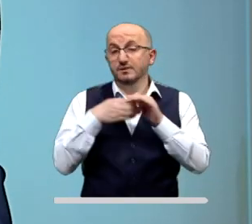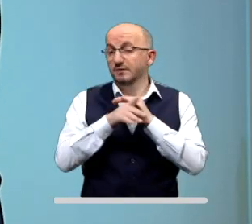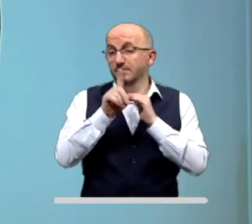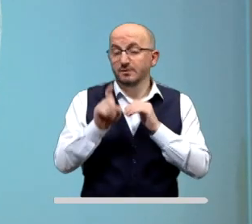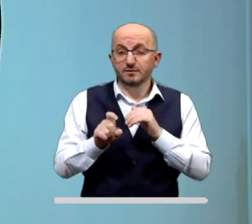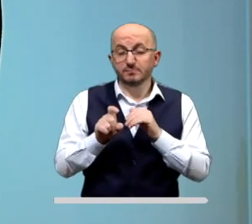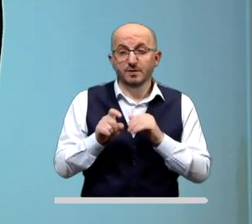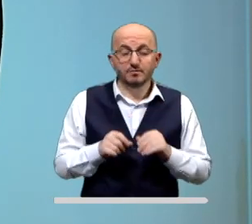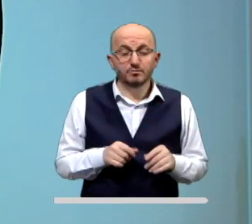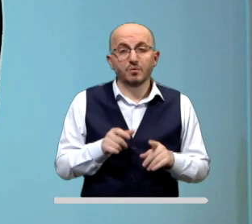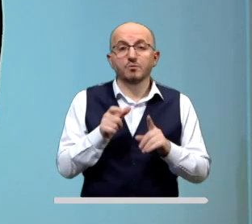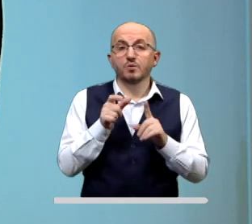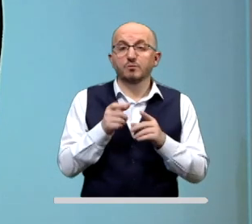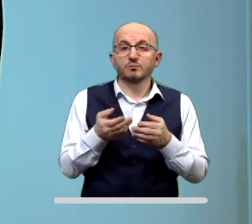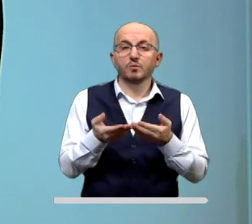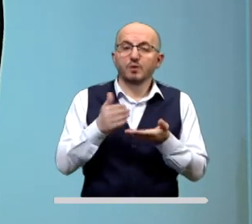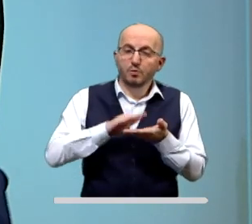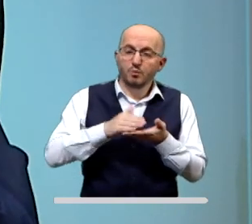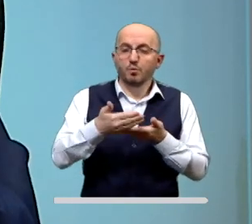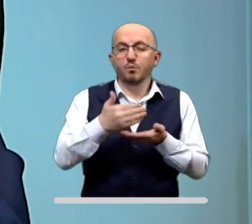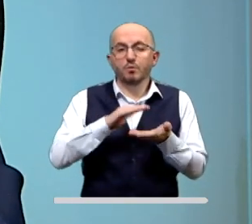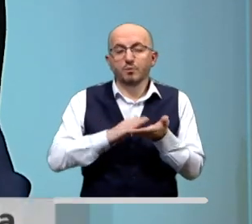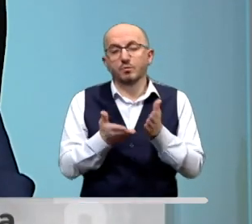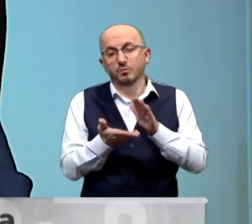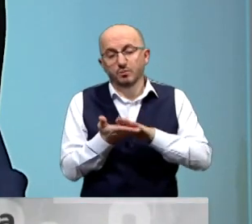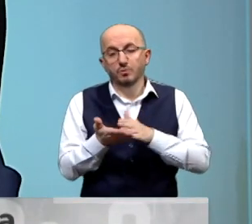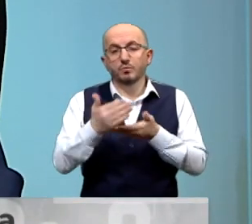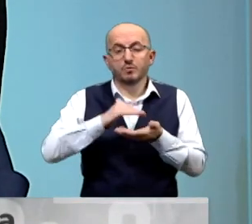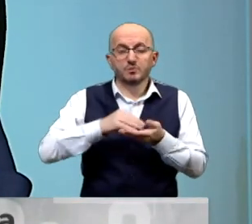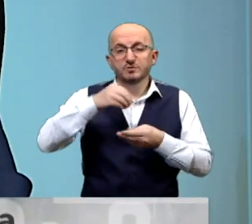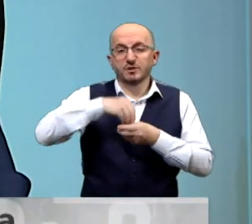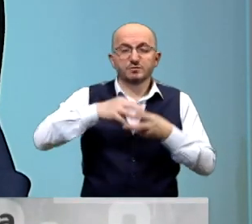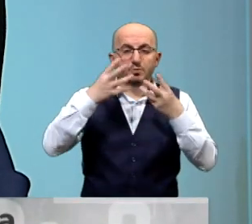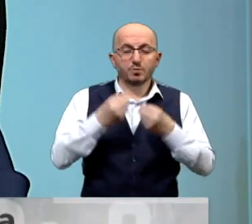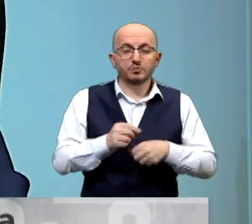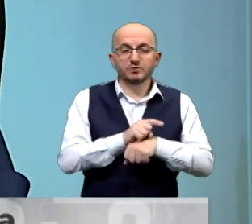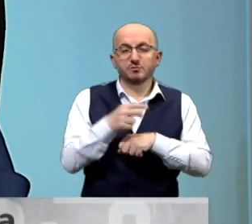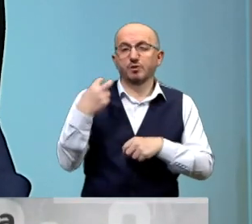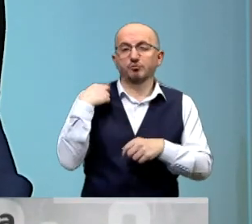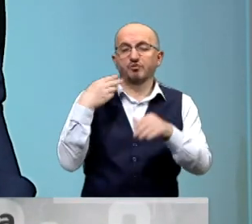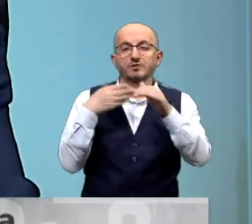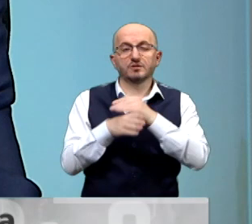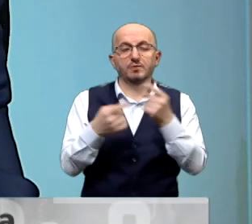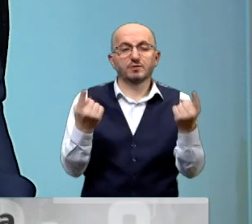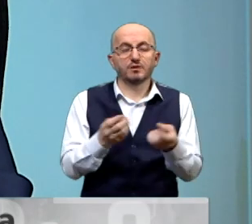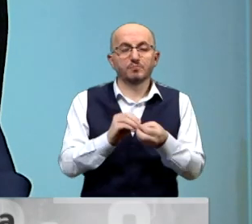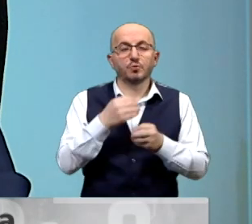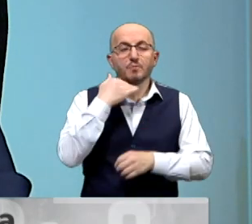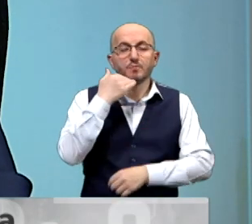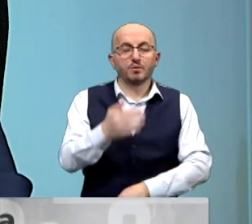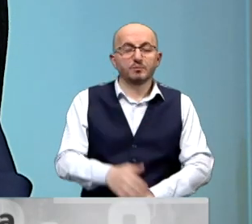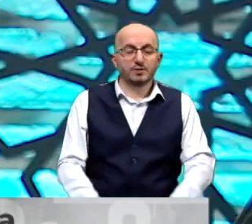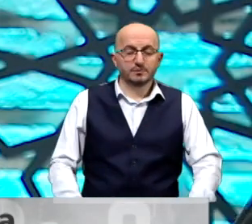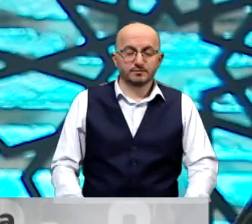bunlar bir muhafaza altına bir kılıf içerisinde bulunduklarından bunlarla tuvalete girmekte herhangi bir sakınca da olmaz